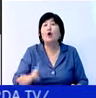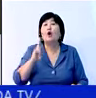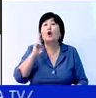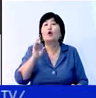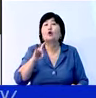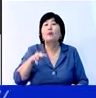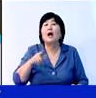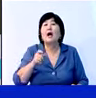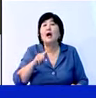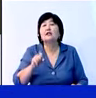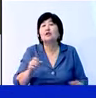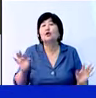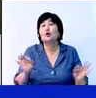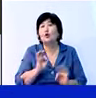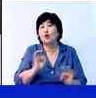Құрманғазының күйі Саранжап,